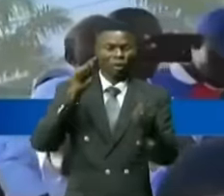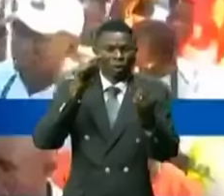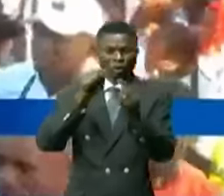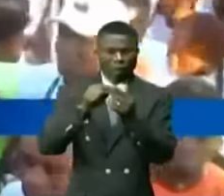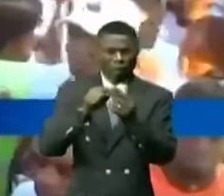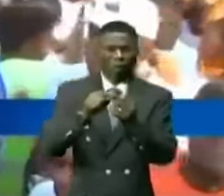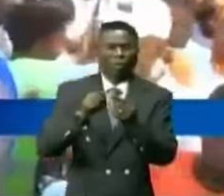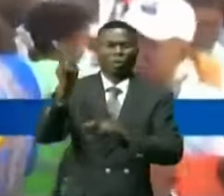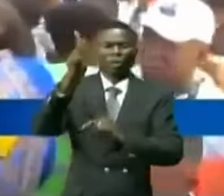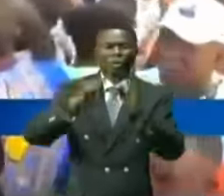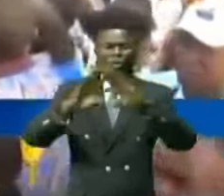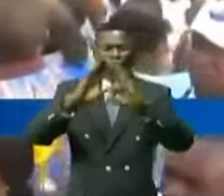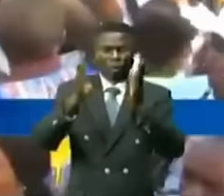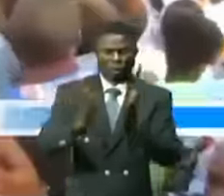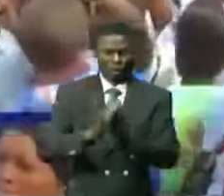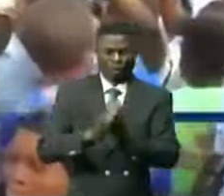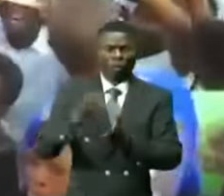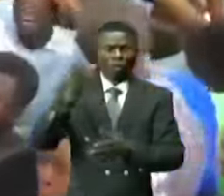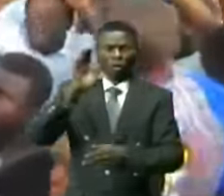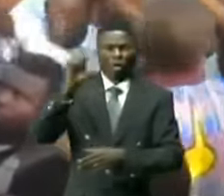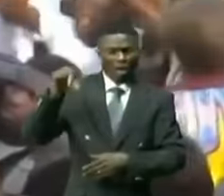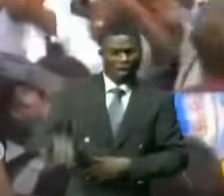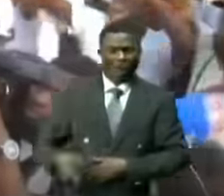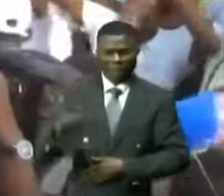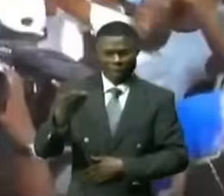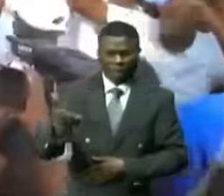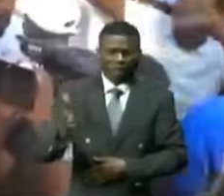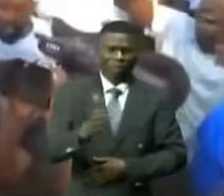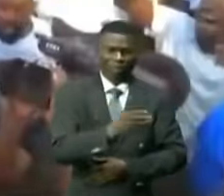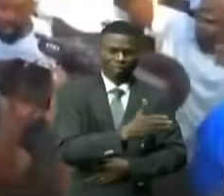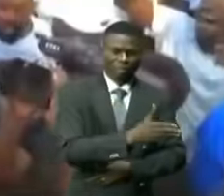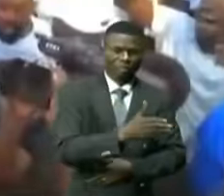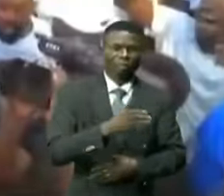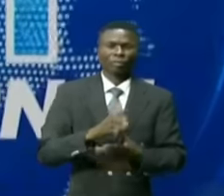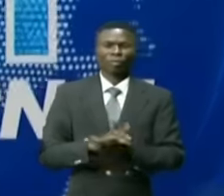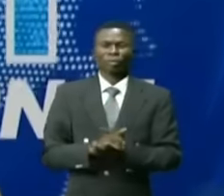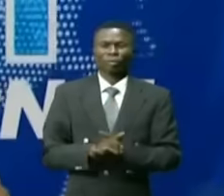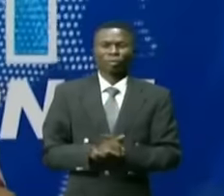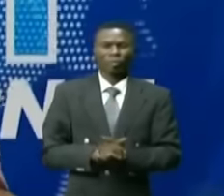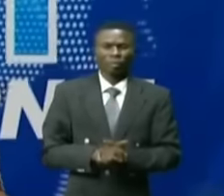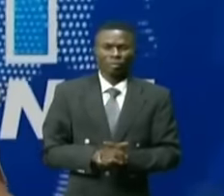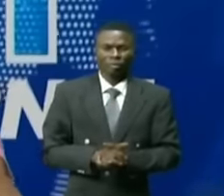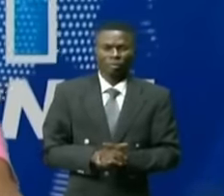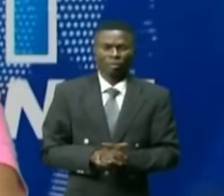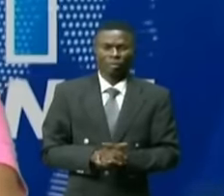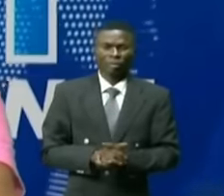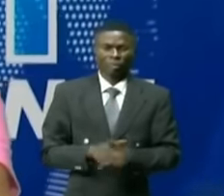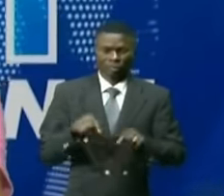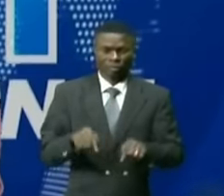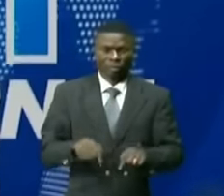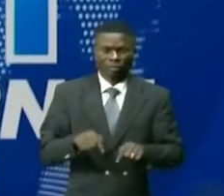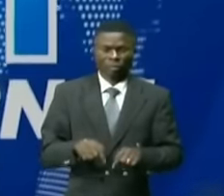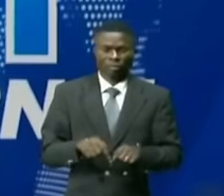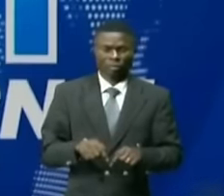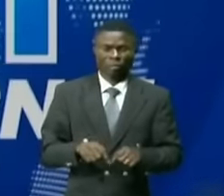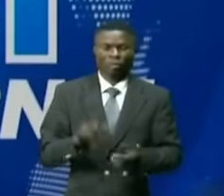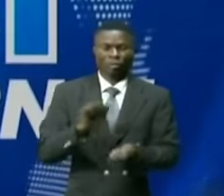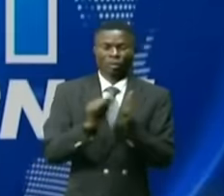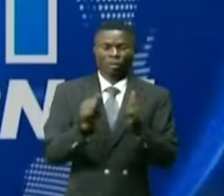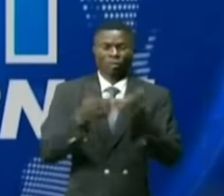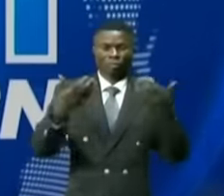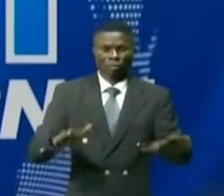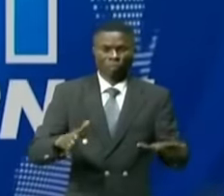la population de Kingabwa. À la une ce soir, l'équivoque est levé.